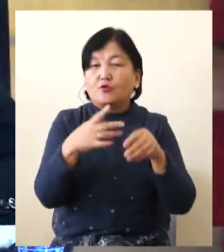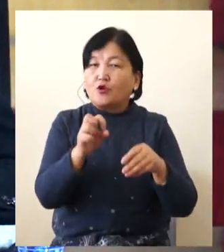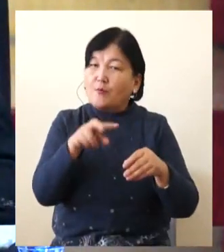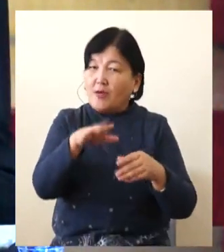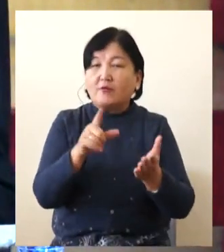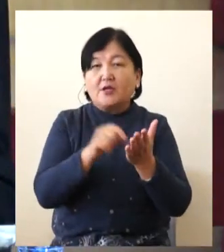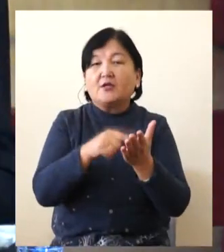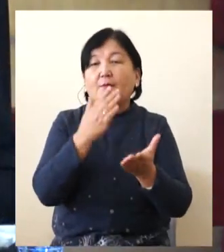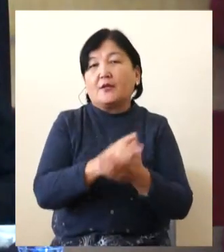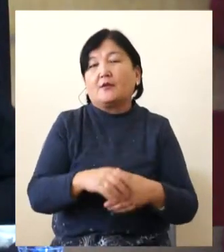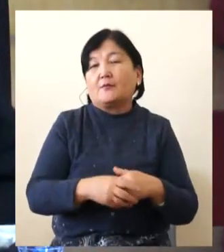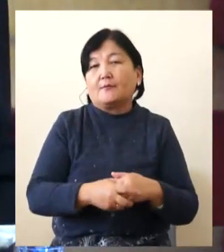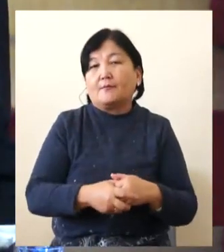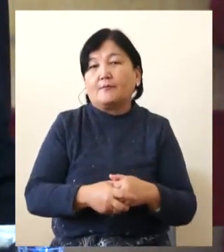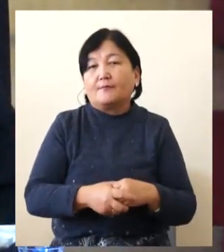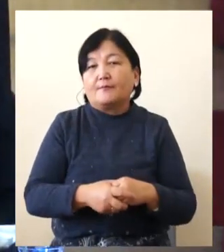За энэ нь